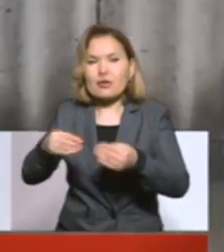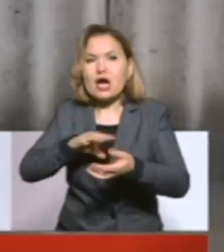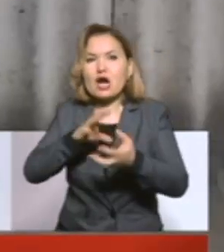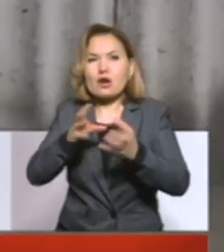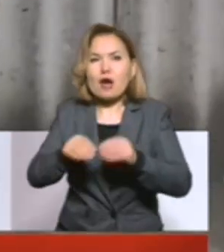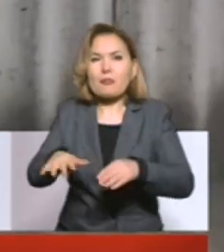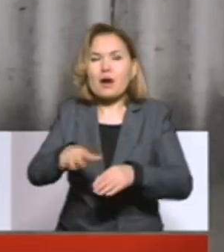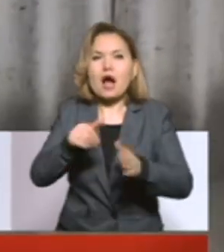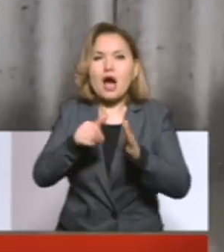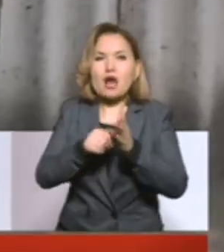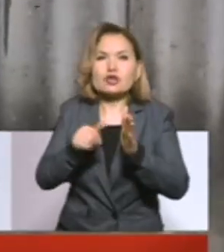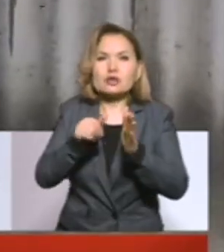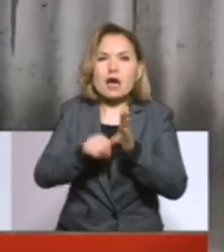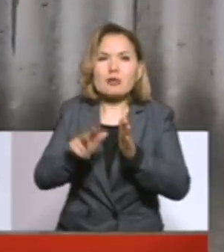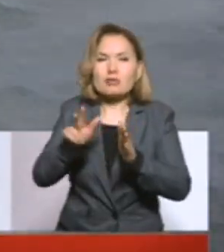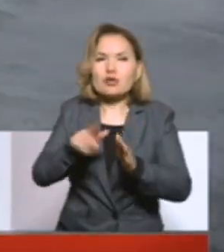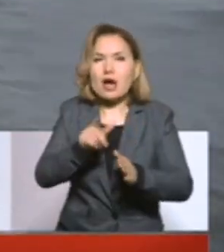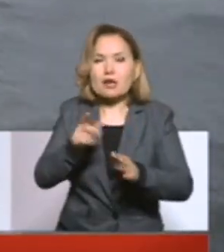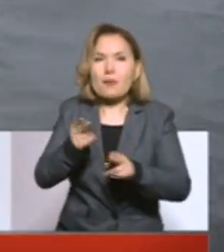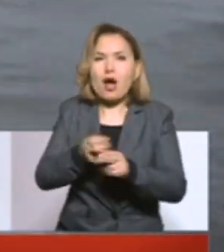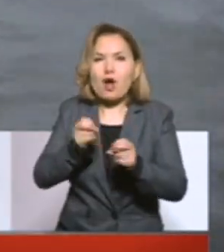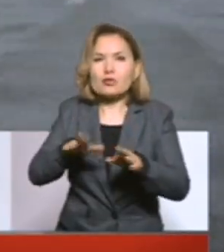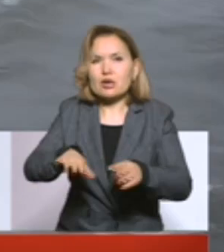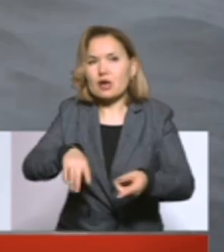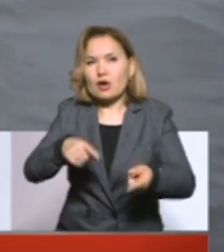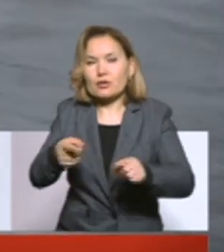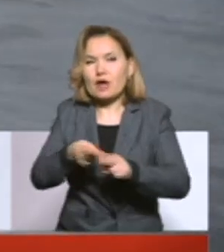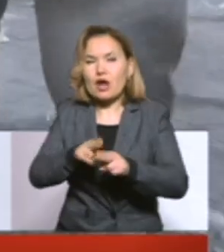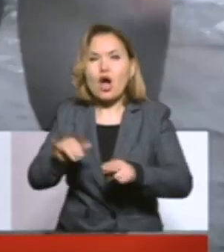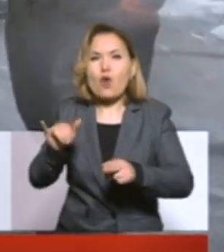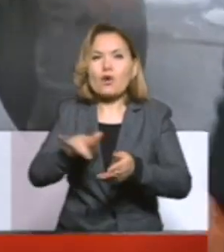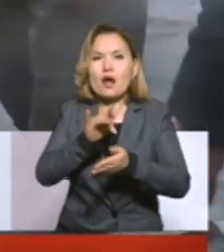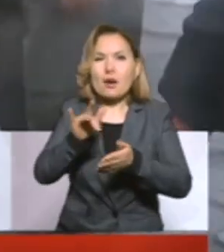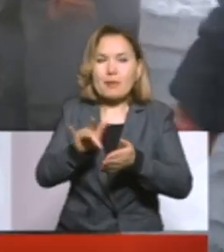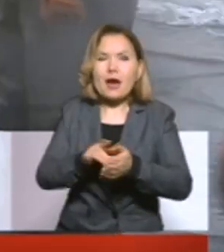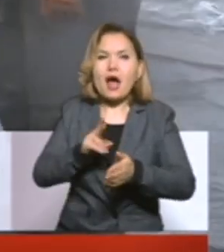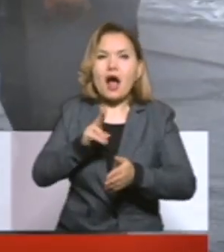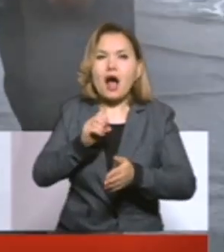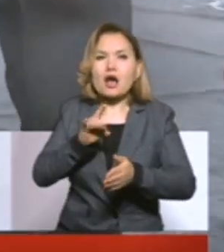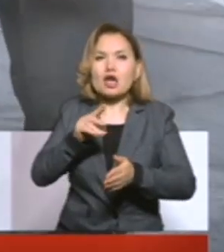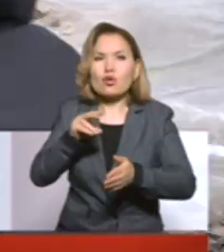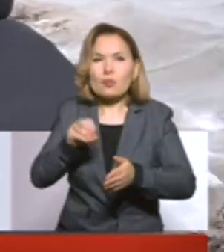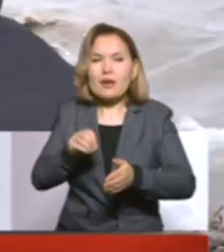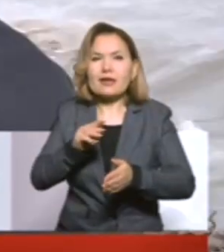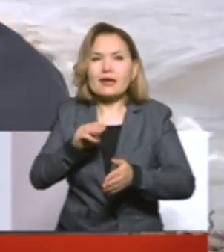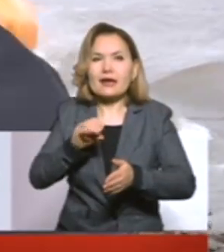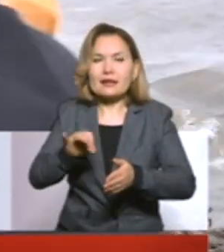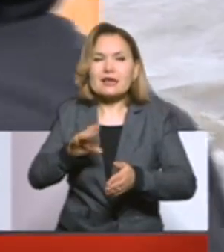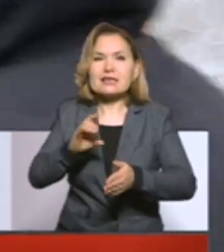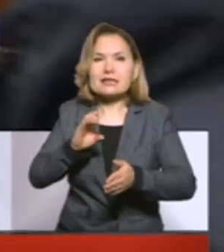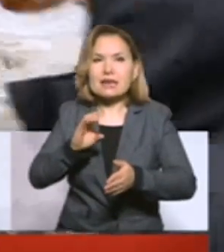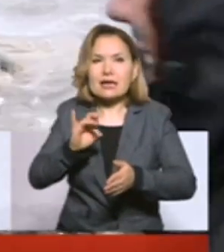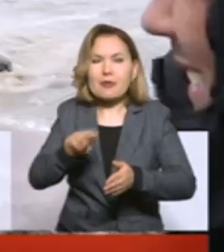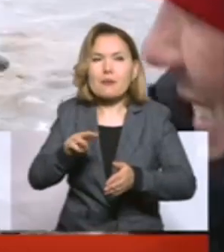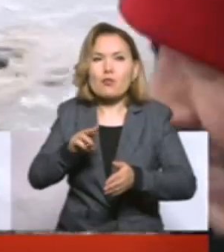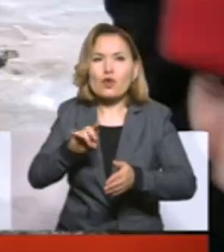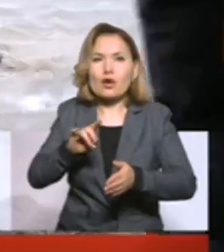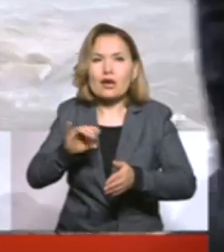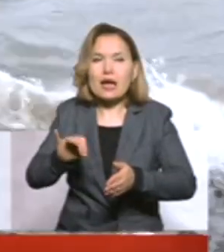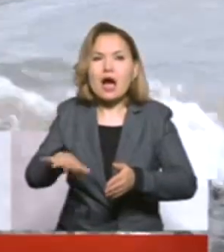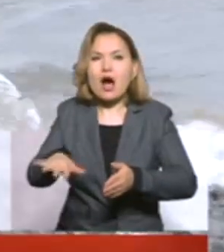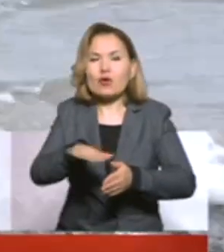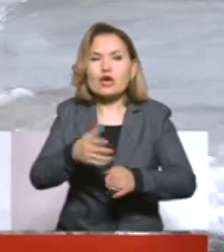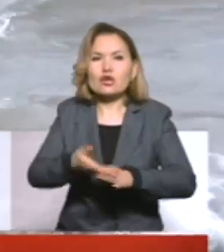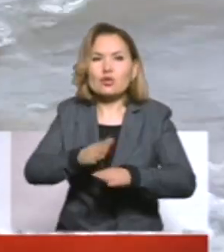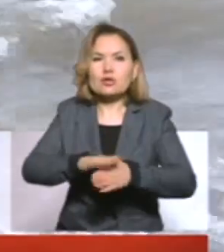өңірде 663 адам қауіпсіз жерге көшірілді. Орал қаласы мен Қаратөбе, Теректі, Сырым және Бөрлі аудандарында